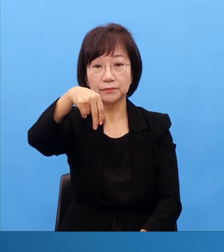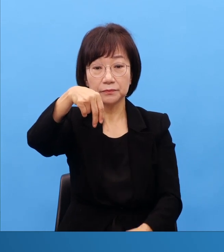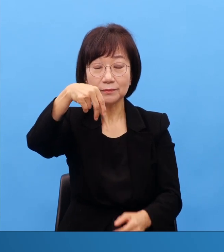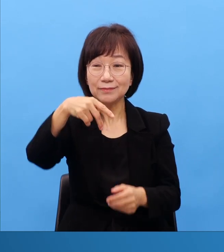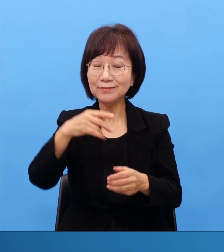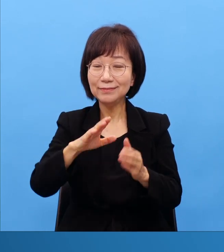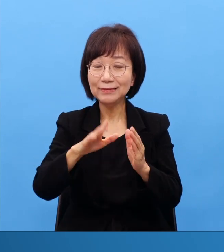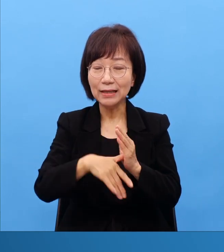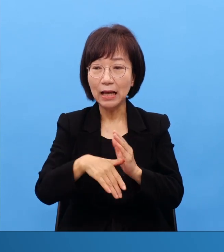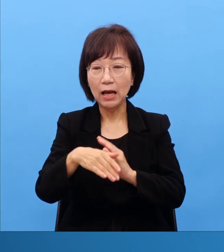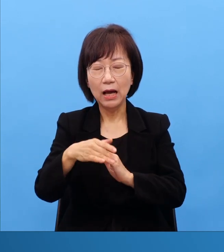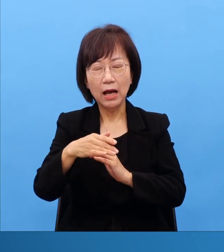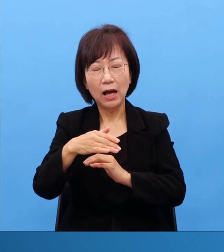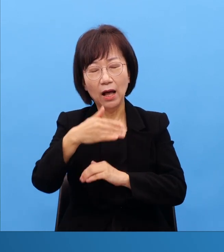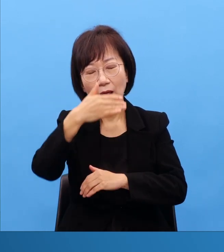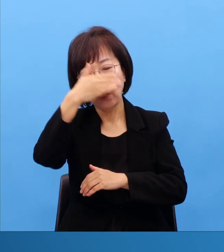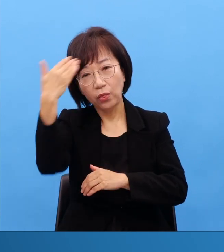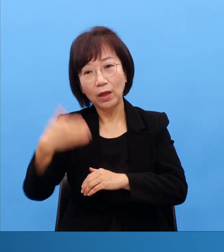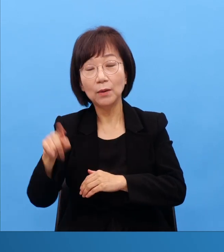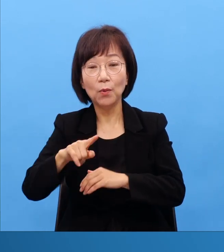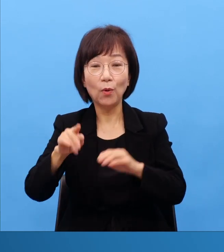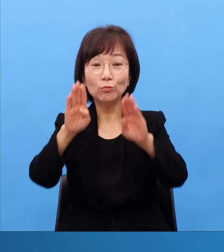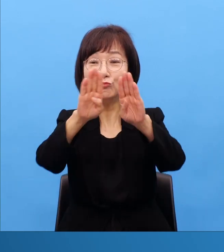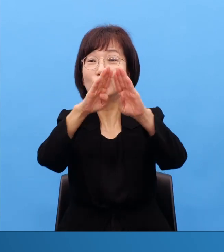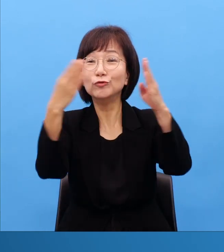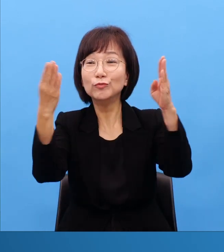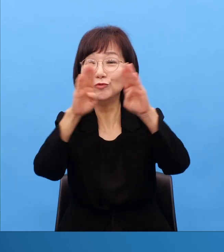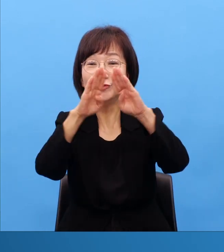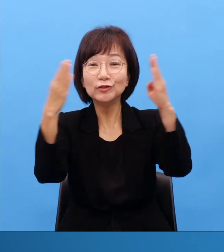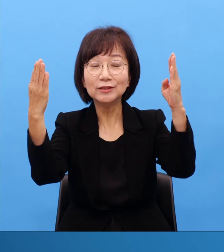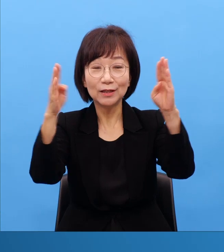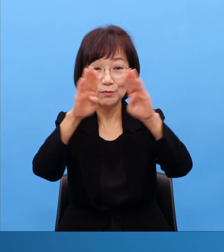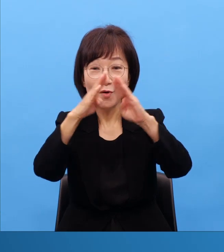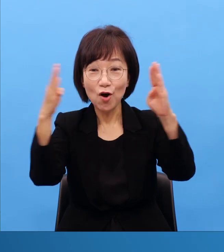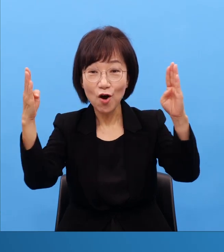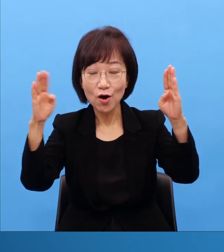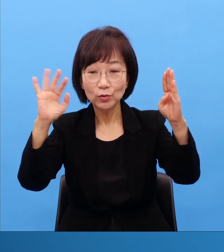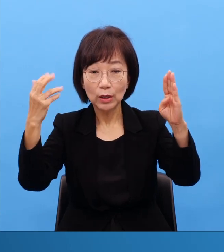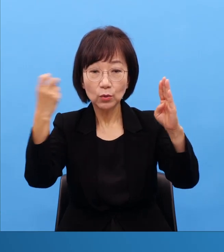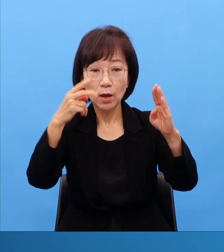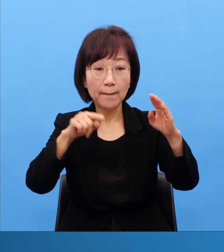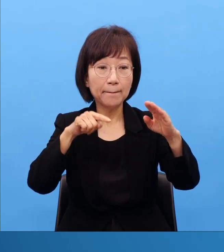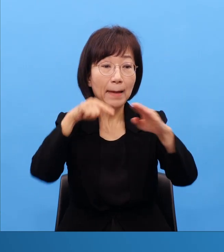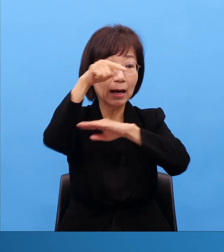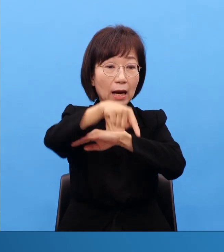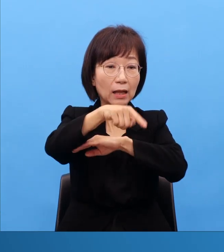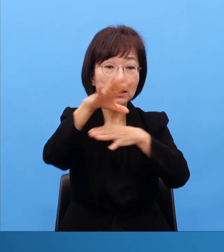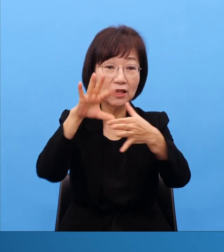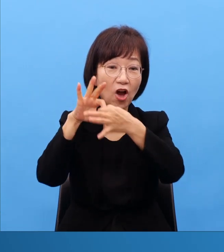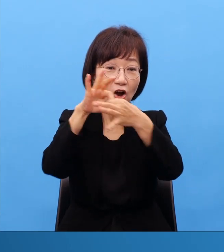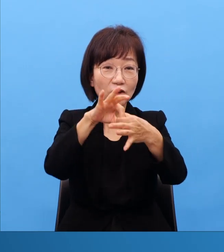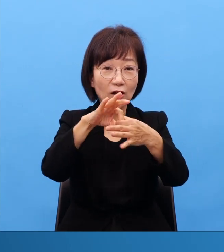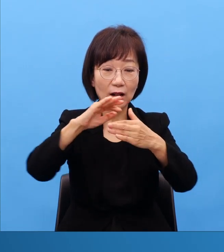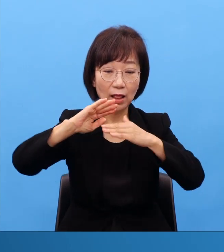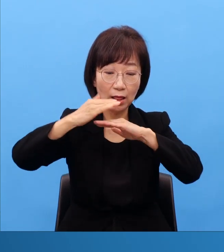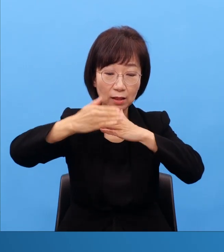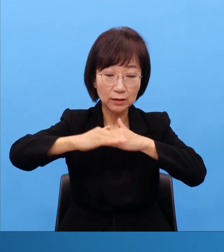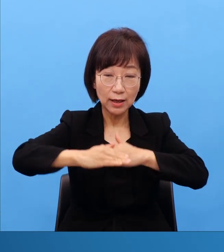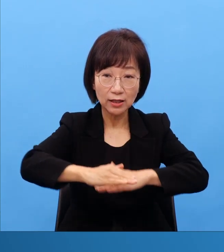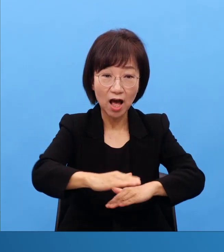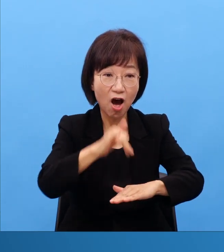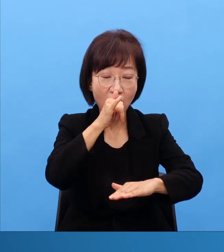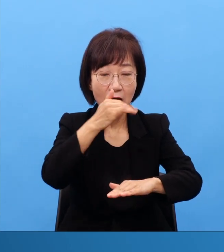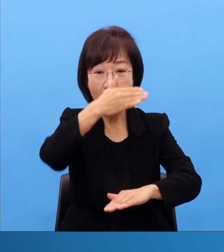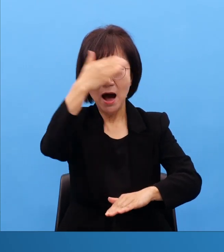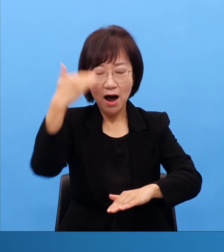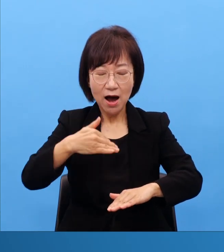열리고 또 2층에서 밖으로 나가는 계단도 있어요. 그걸 나온 거죠. And thankfully there were no flames there, and there was also another door